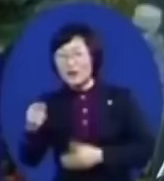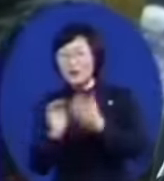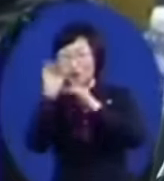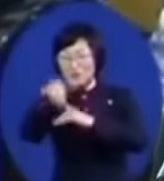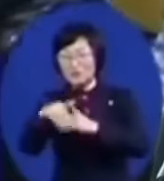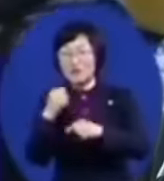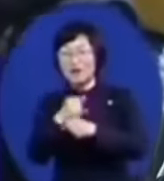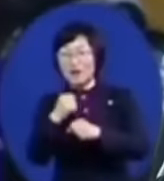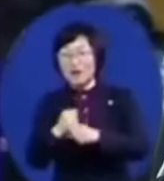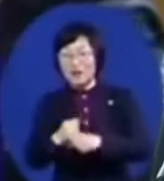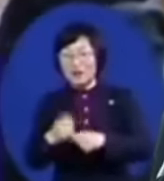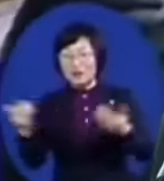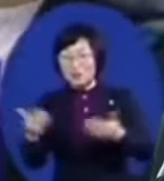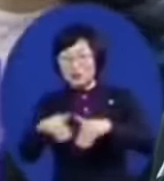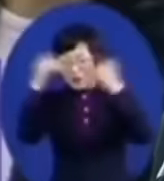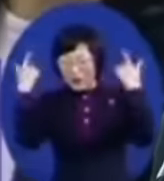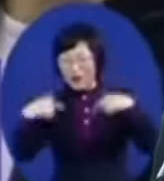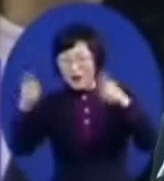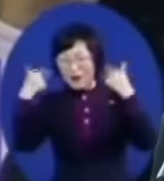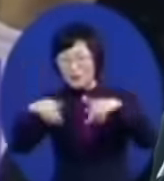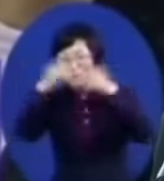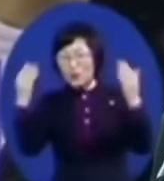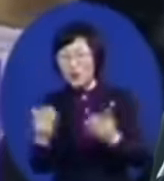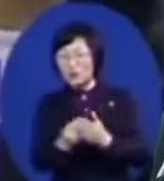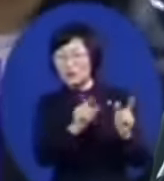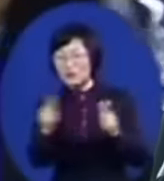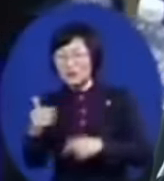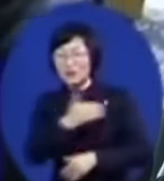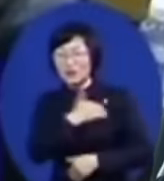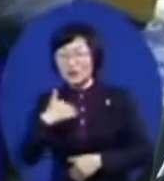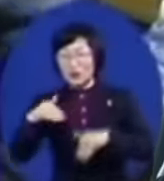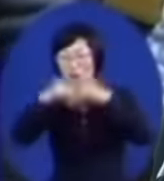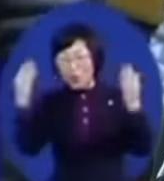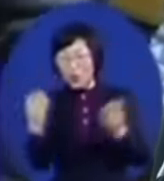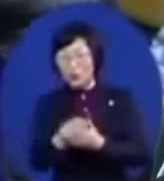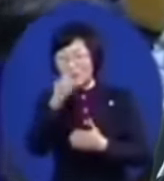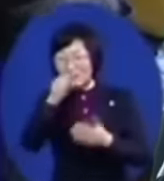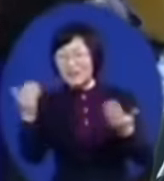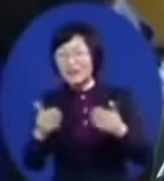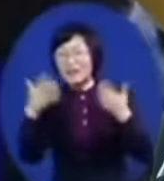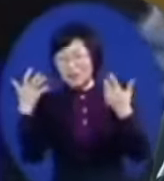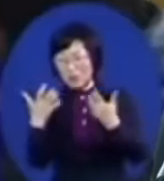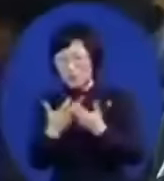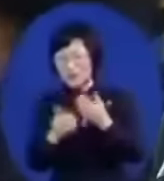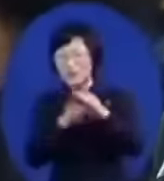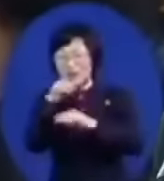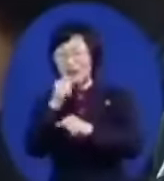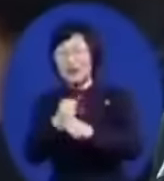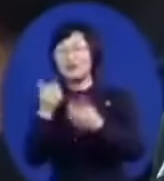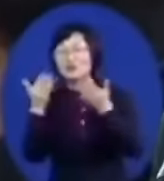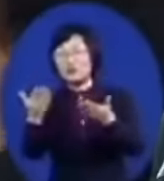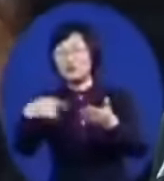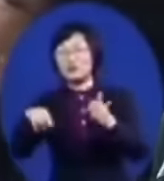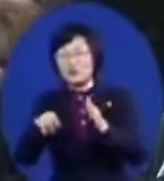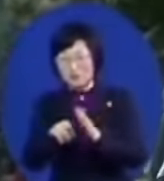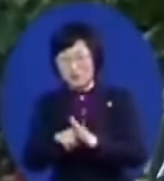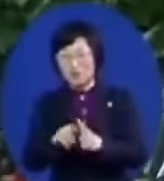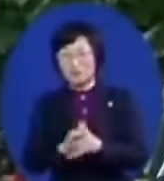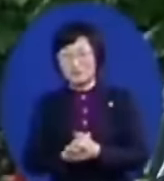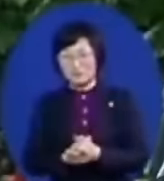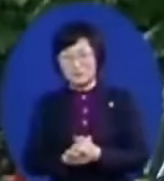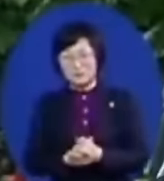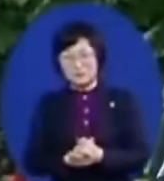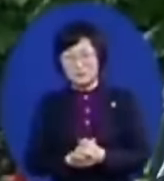모든 일에 항상 모든 것이 넉넉하여 모든 착한 일을 넘치게 하려 하십니다. 뭐